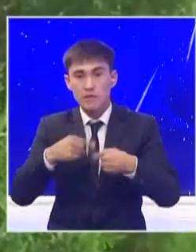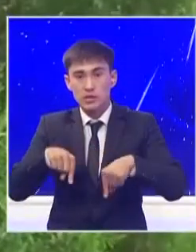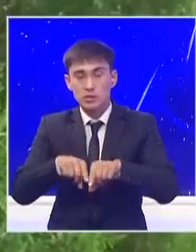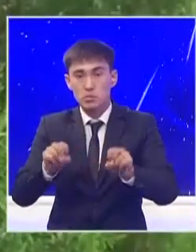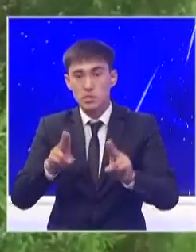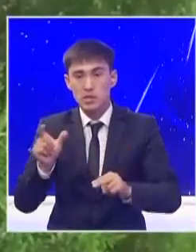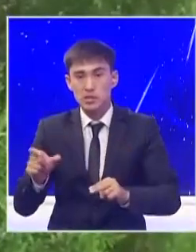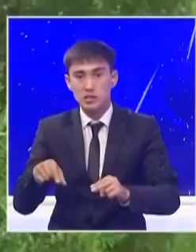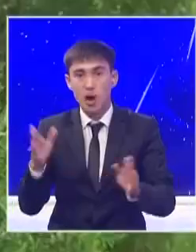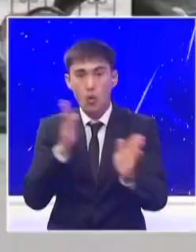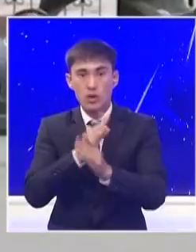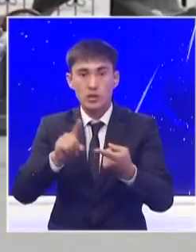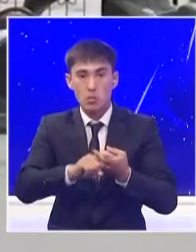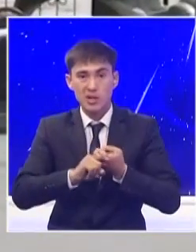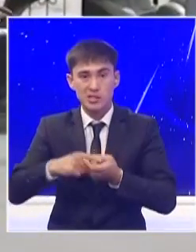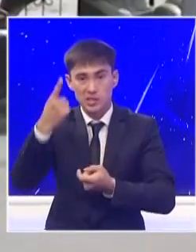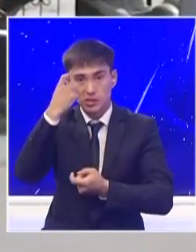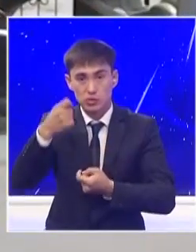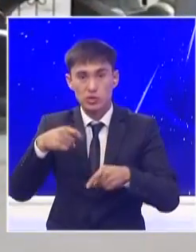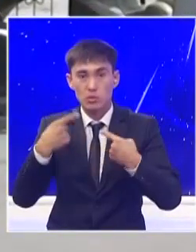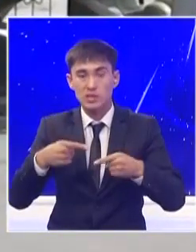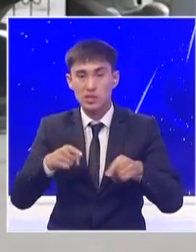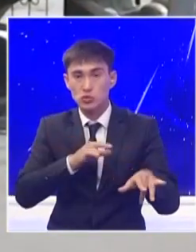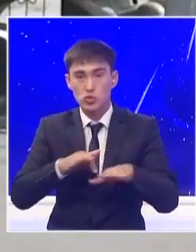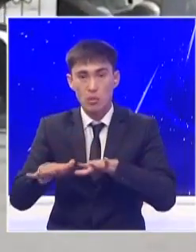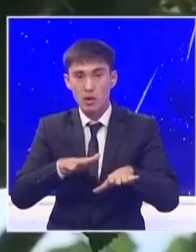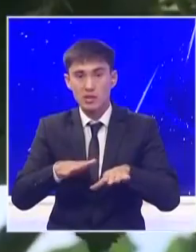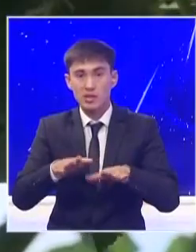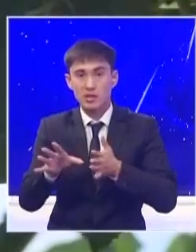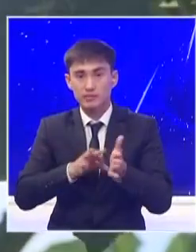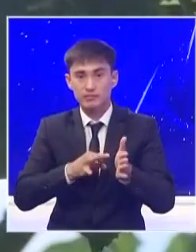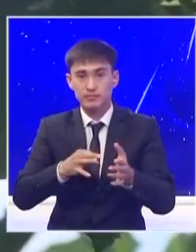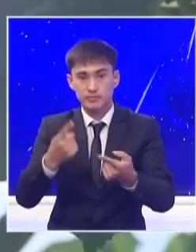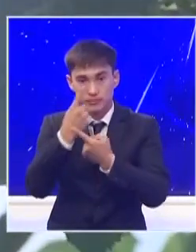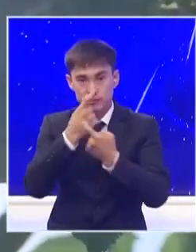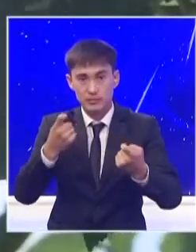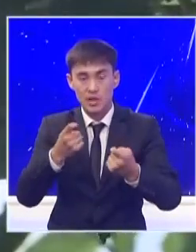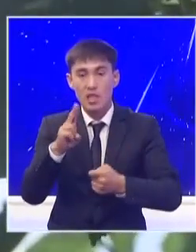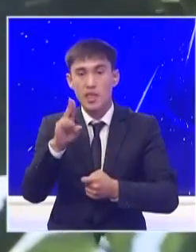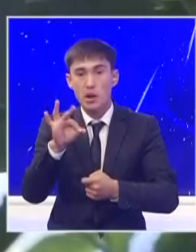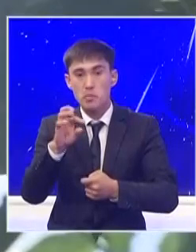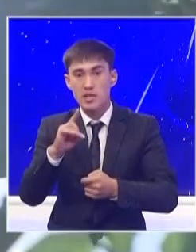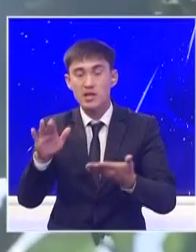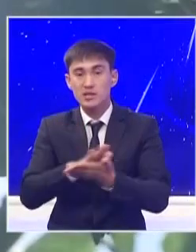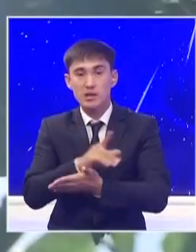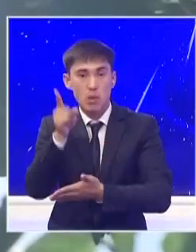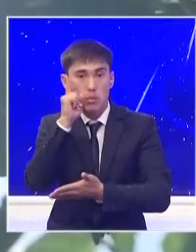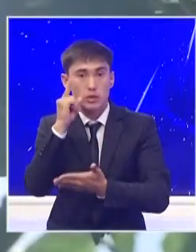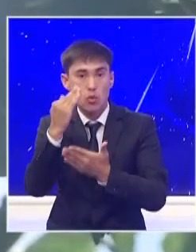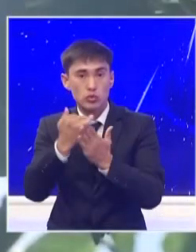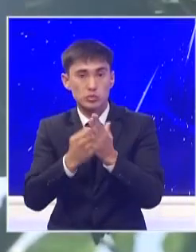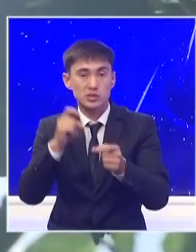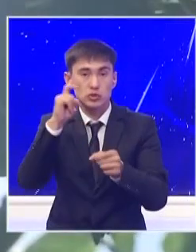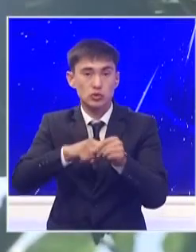қызметінің мамандары ауа райына байланысты ескертулер және басқа да шұғыл ақпараттарды жедел алу үшін дәрмен тегін мобильді